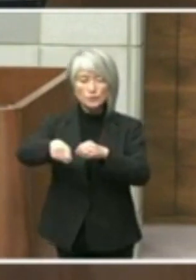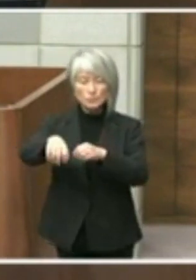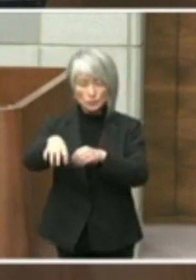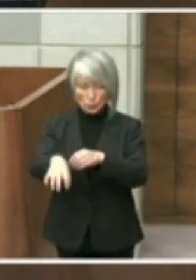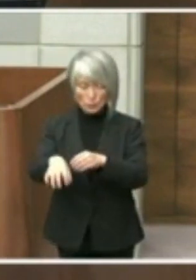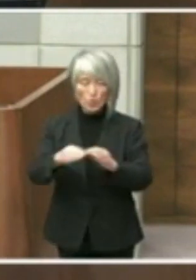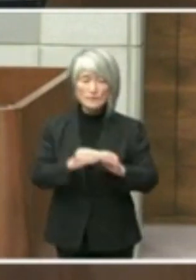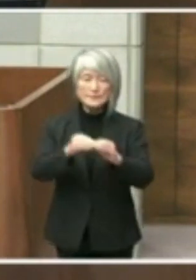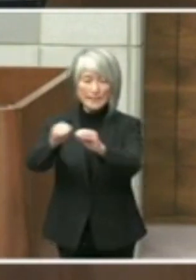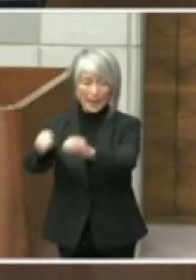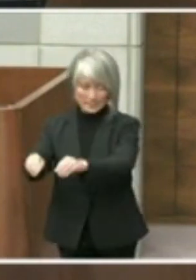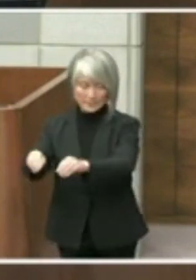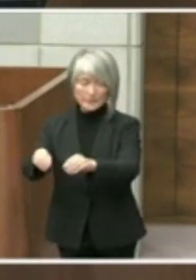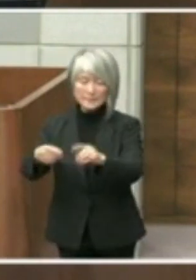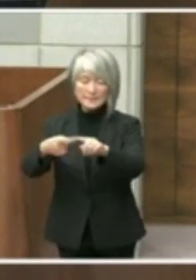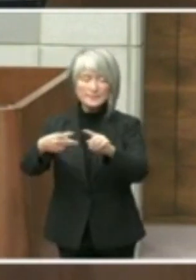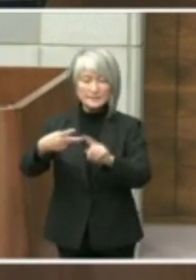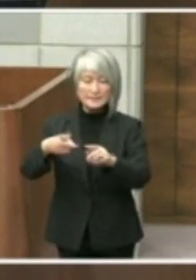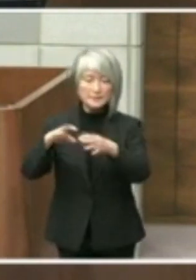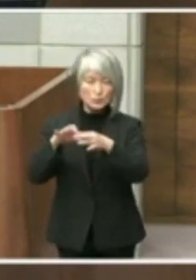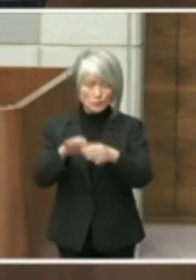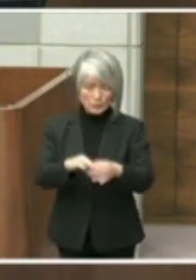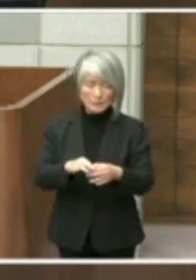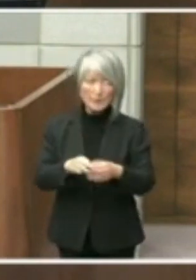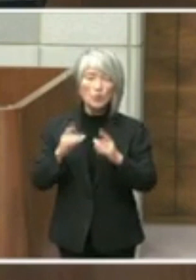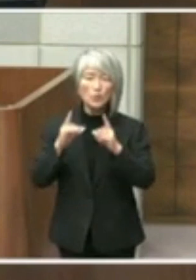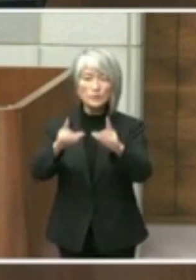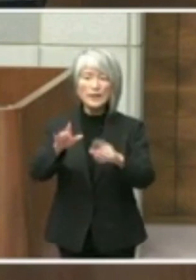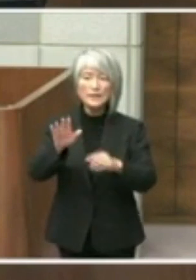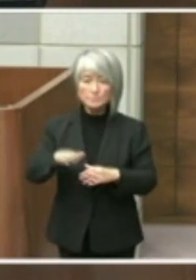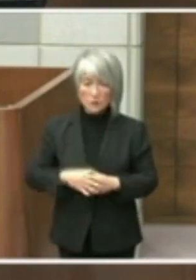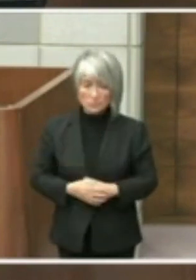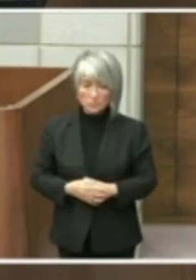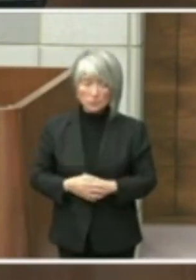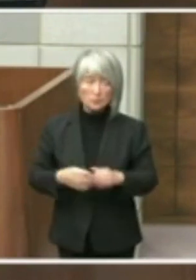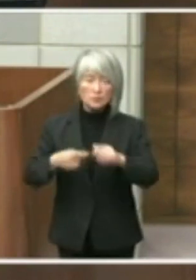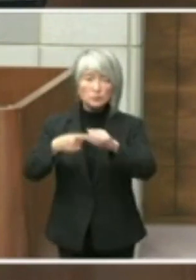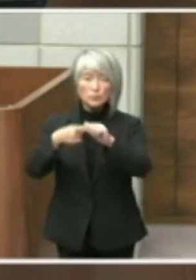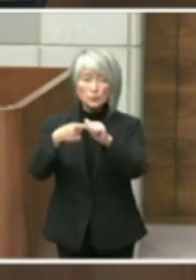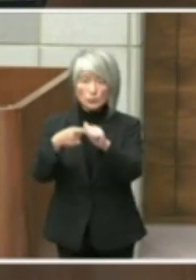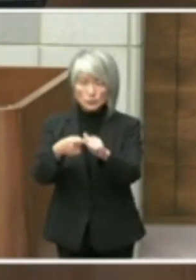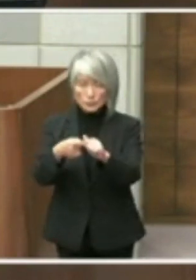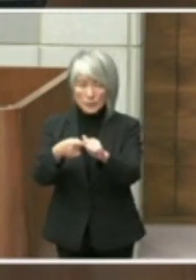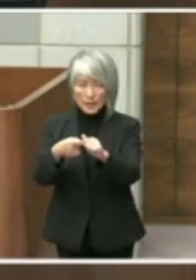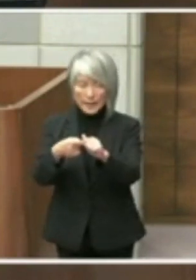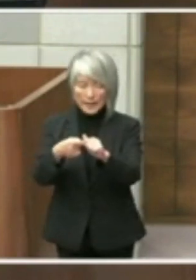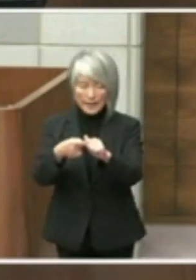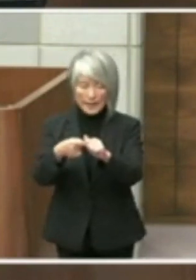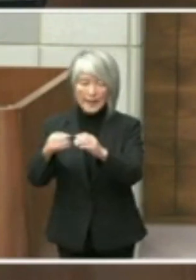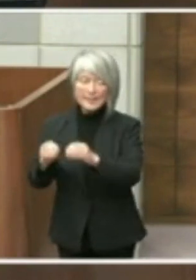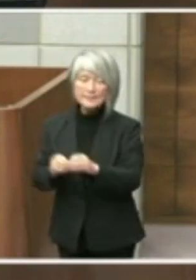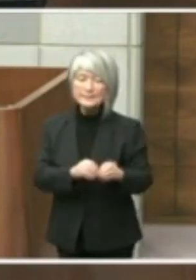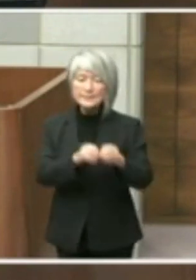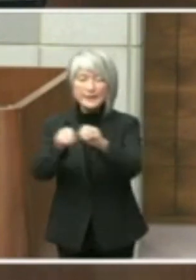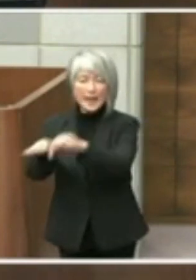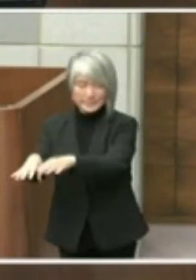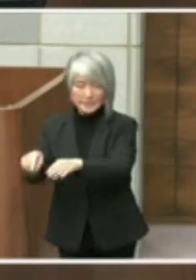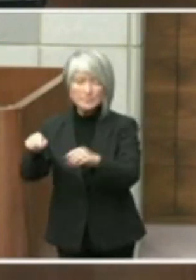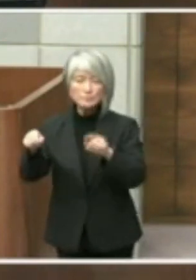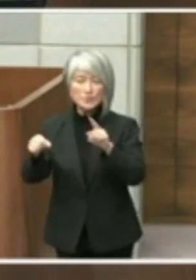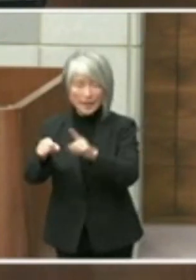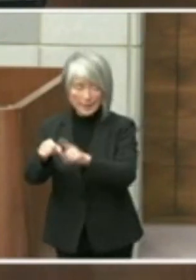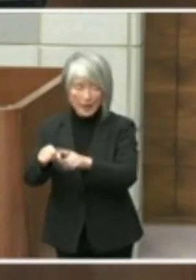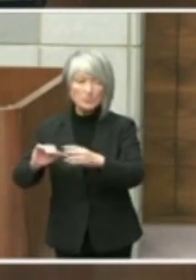2点目について順次お答えいたします。まず1点目の移転に向けた取り組みについてでございます